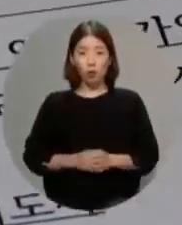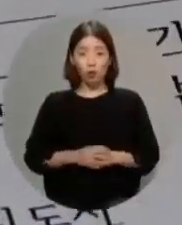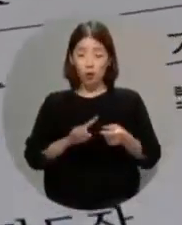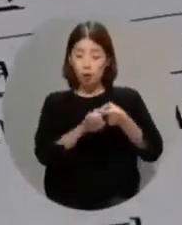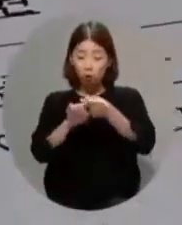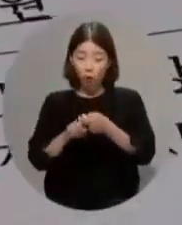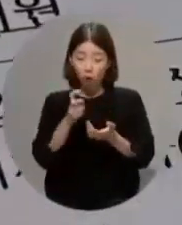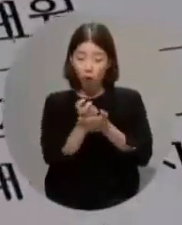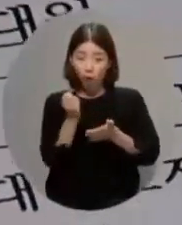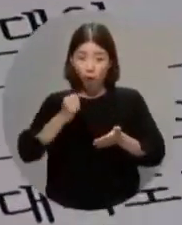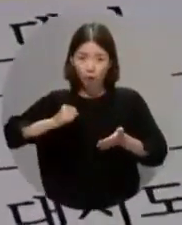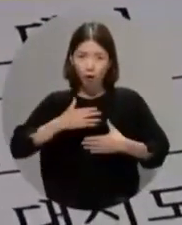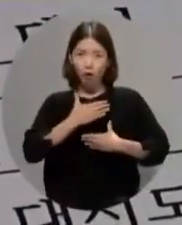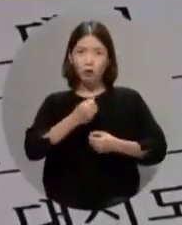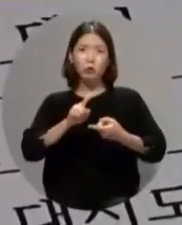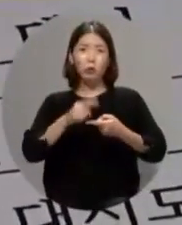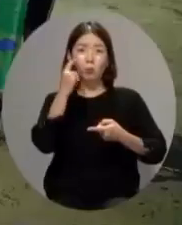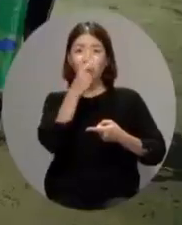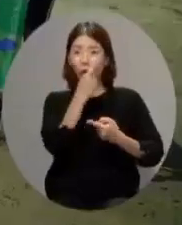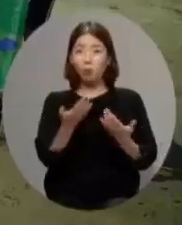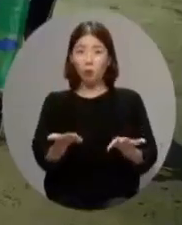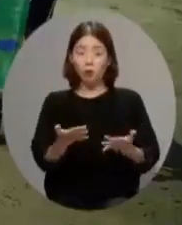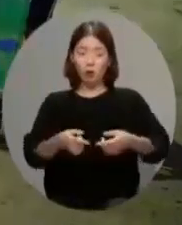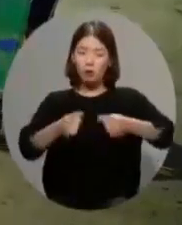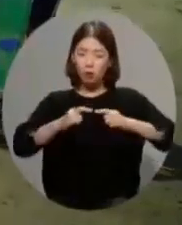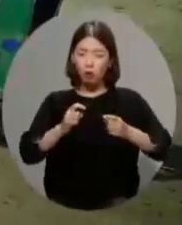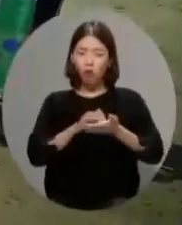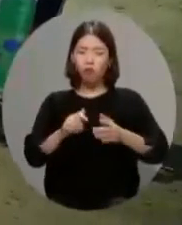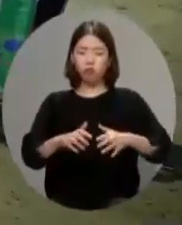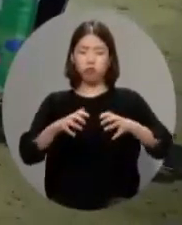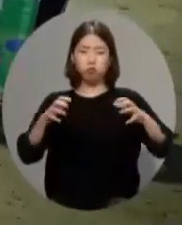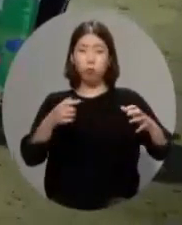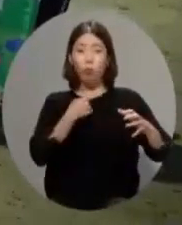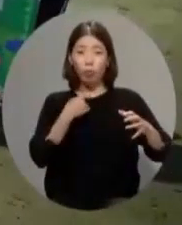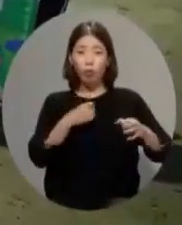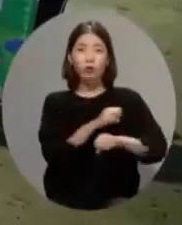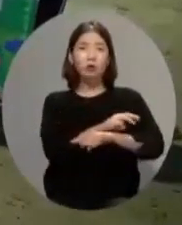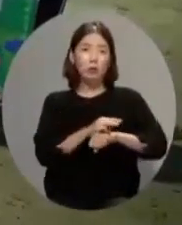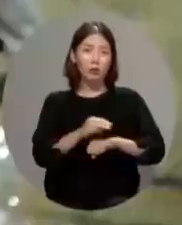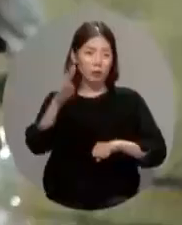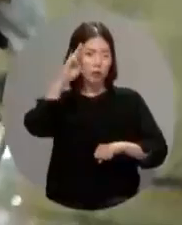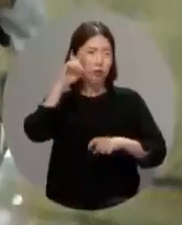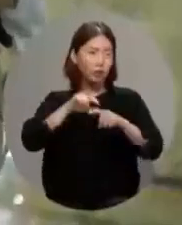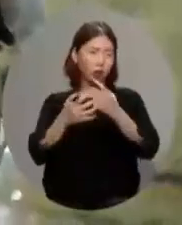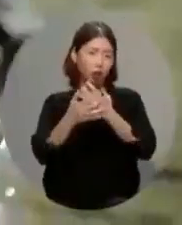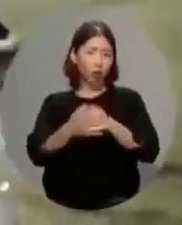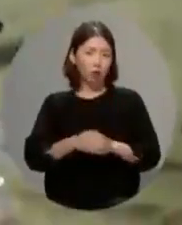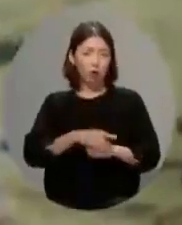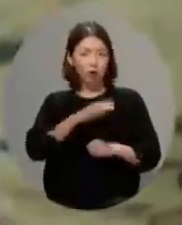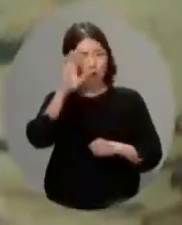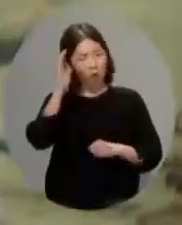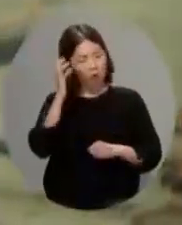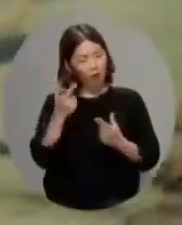세계연맹의 규정마저 어기고 안전에 대한 보장 없이 참가자 부풀리기에만 급급했던 새만금 잼버리. 나이 어린